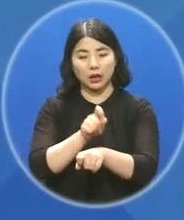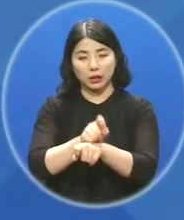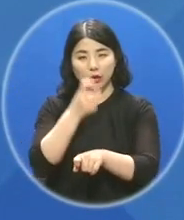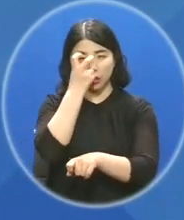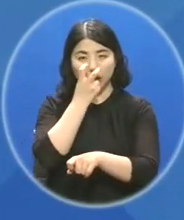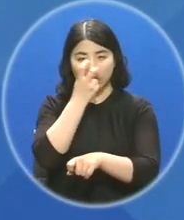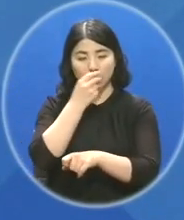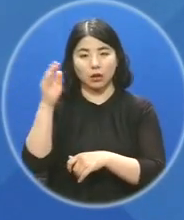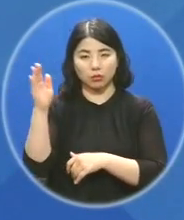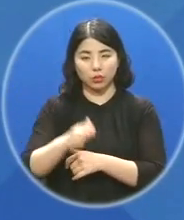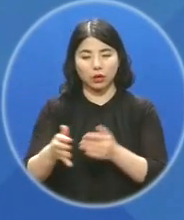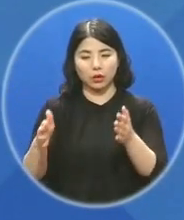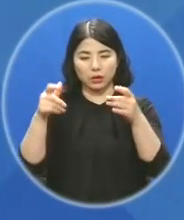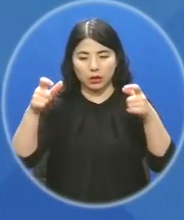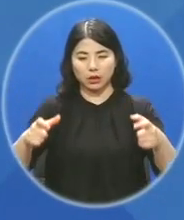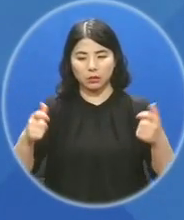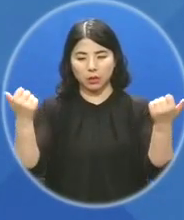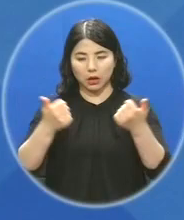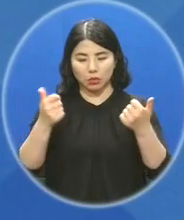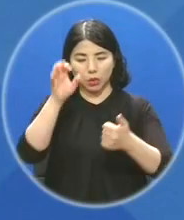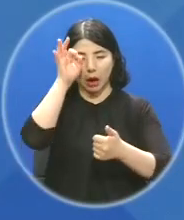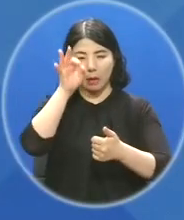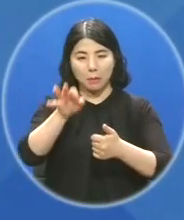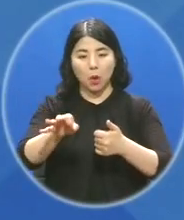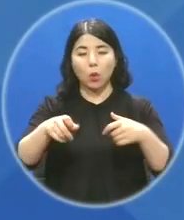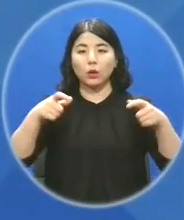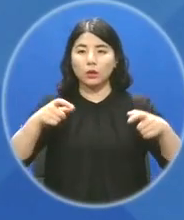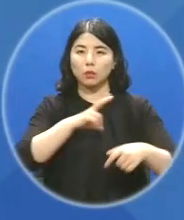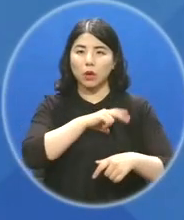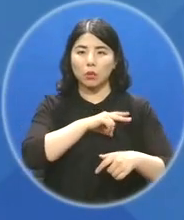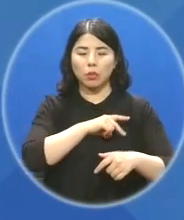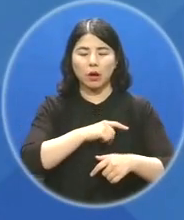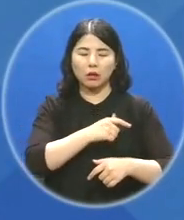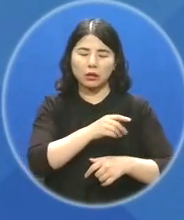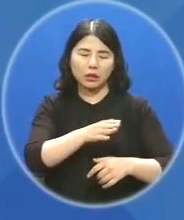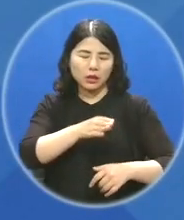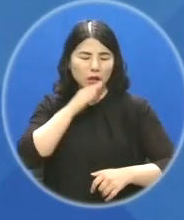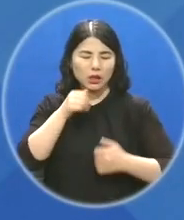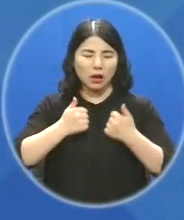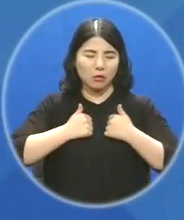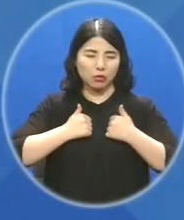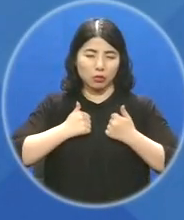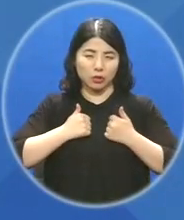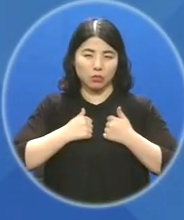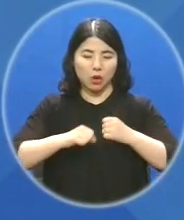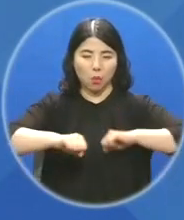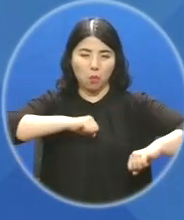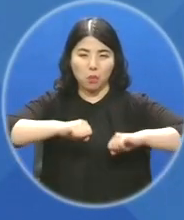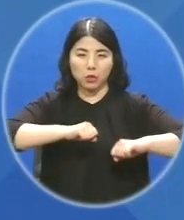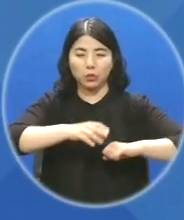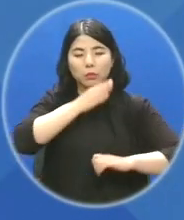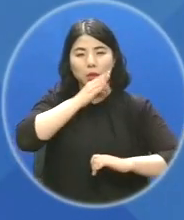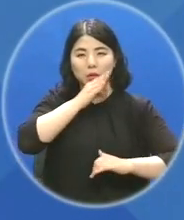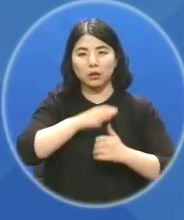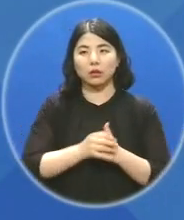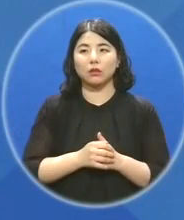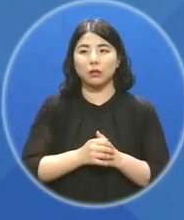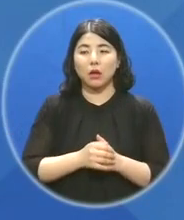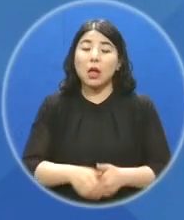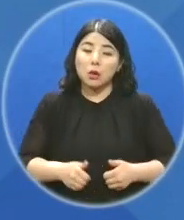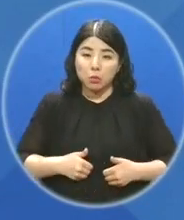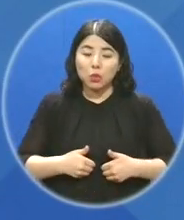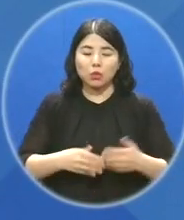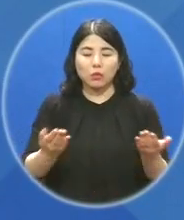행정사무감사서부터 지방의회를 살펴보니까 지방 의원들이 굉장히 열심히 열심히 하시죠. 하고요. 진짜 열심히 정말 하시죠. 이게